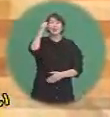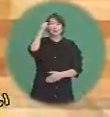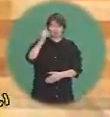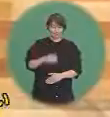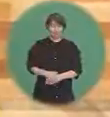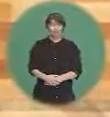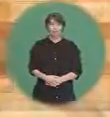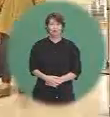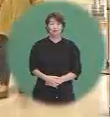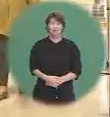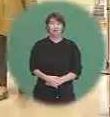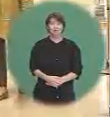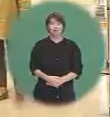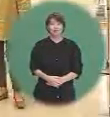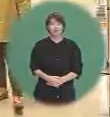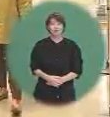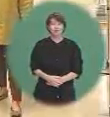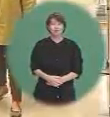思う。